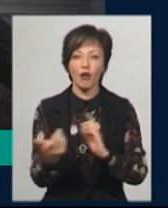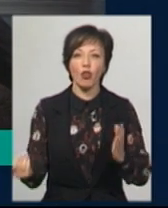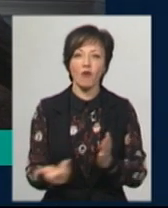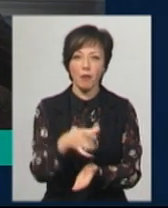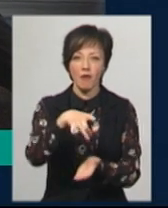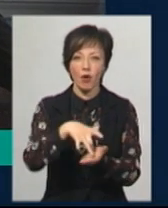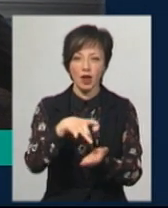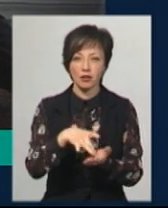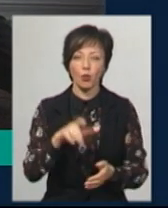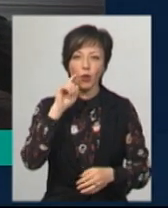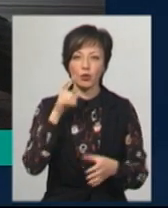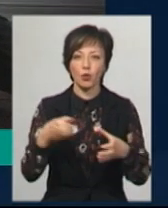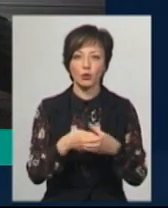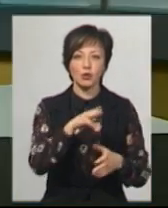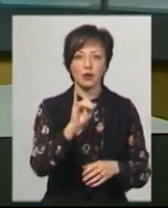гурту «Тартак».